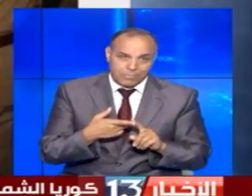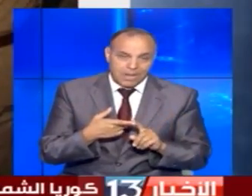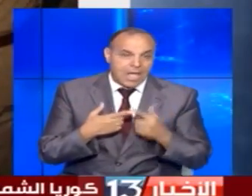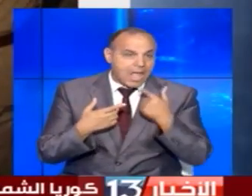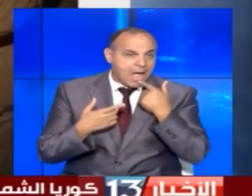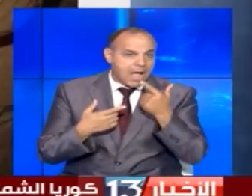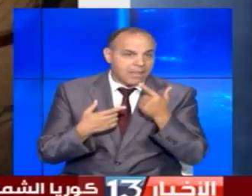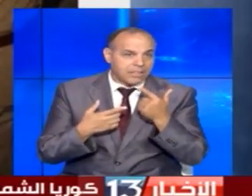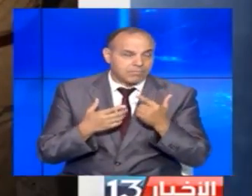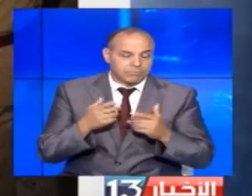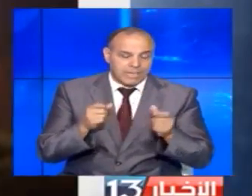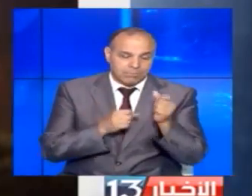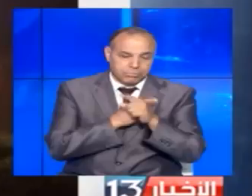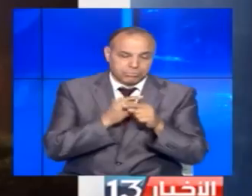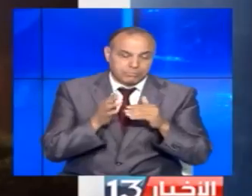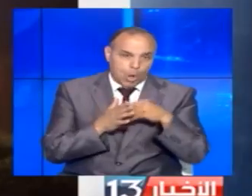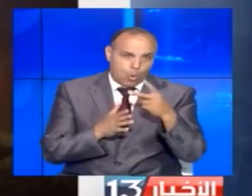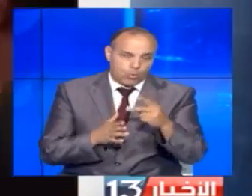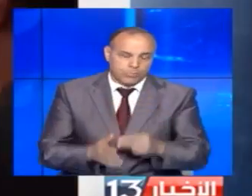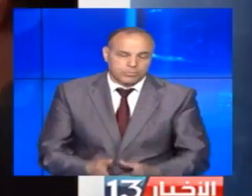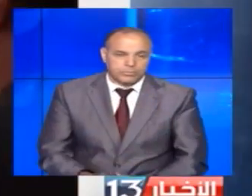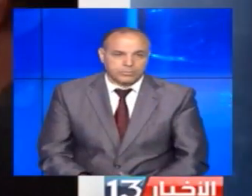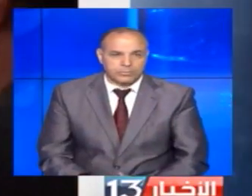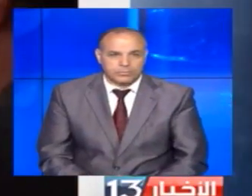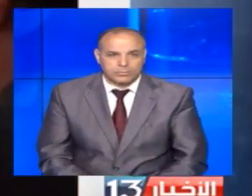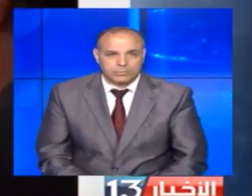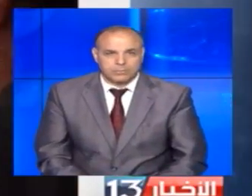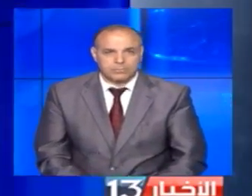حول ترسانة بيونغ يانغ.